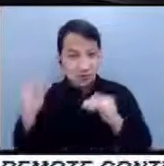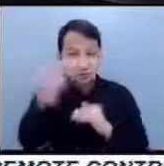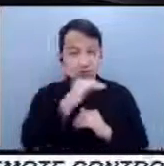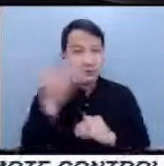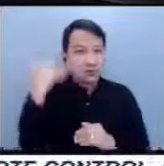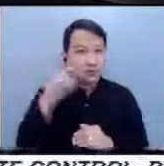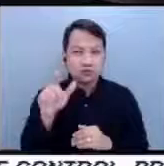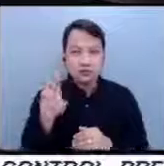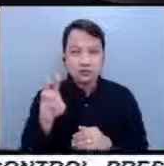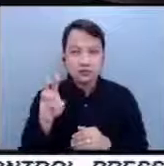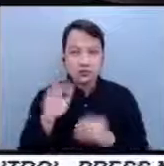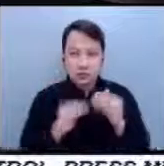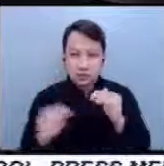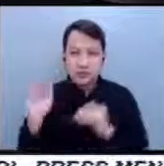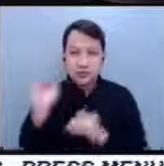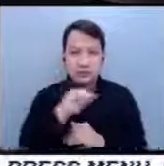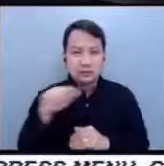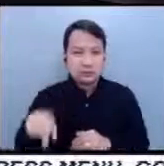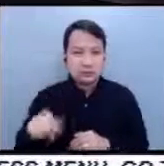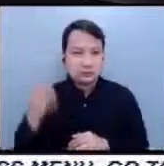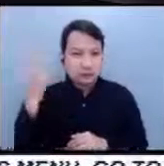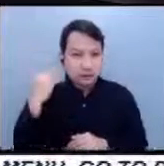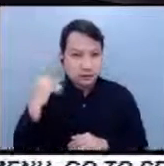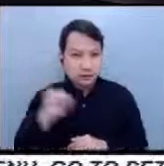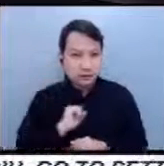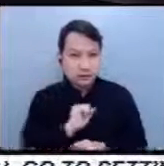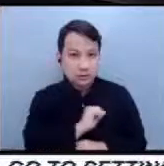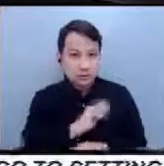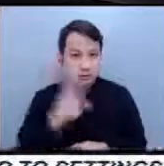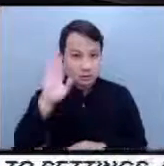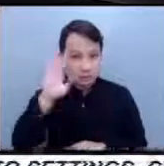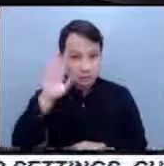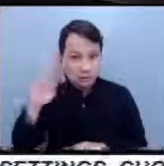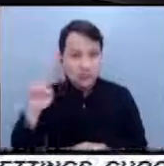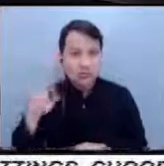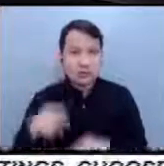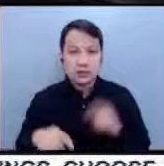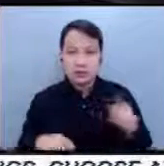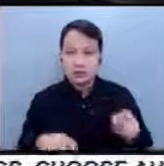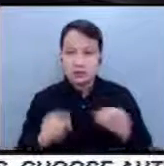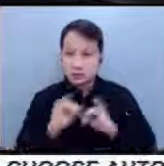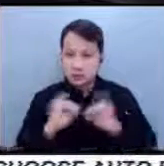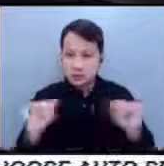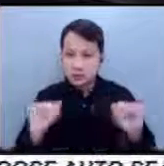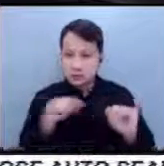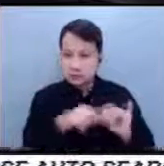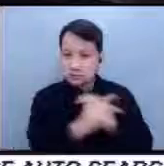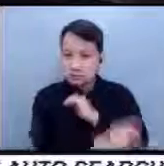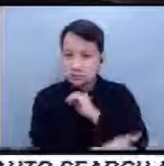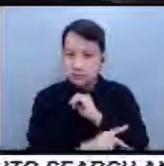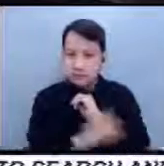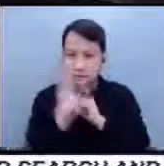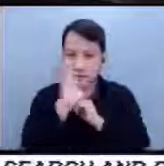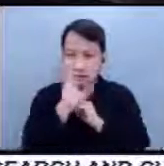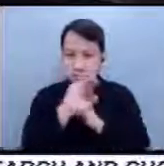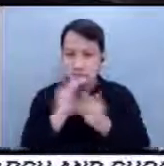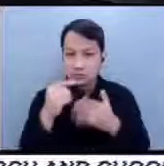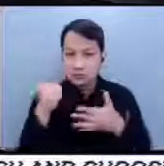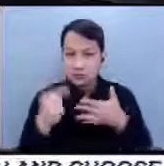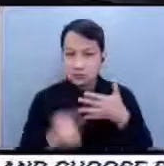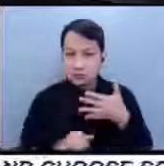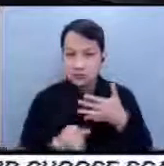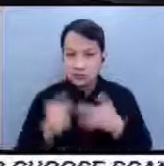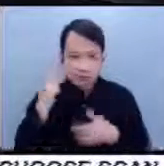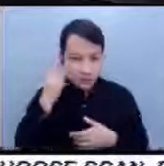2016 elections si dating Senador Bongbong Marcos Jr. sa naturang probinsya. Ang detalye mula kay Kenneth